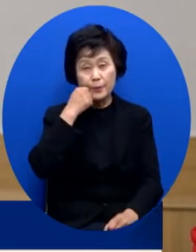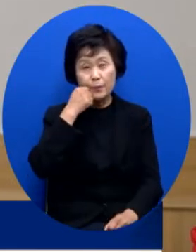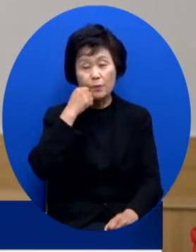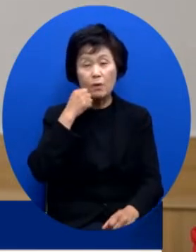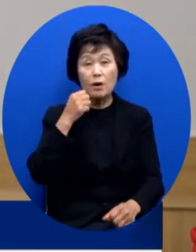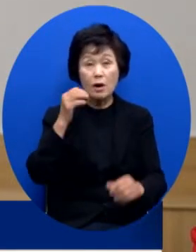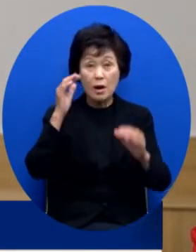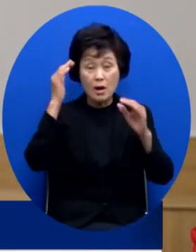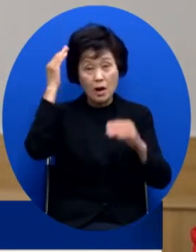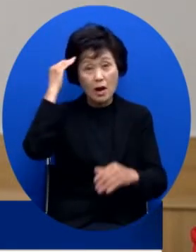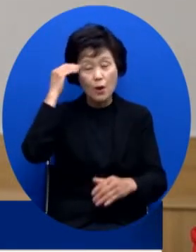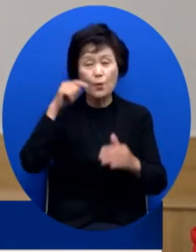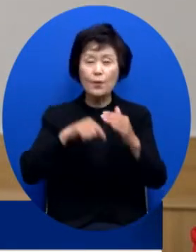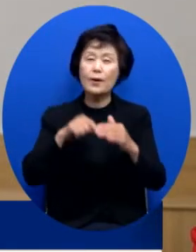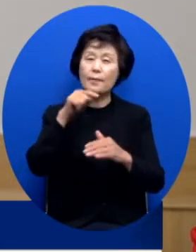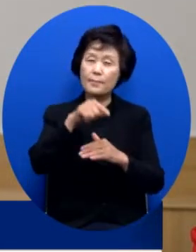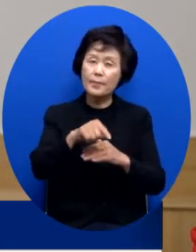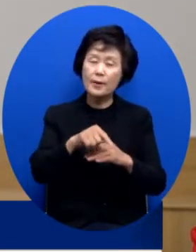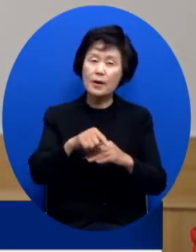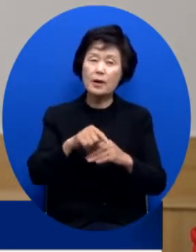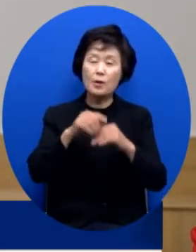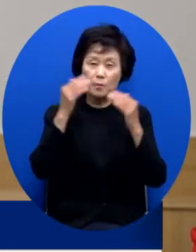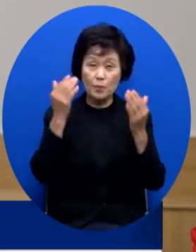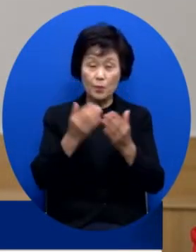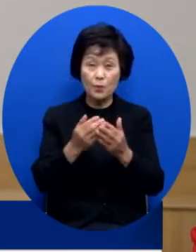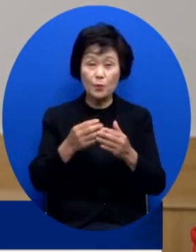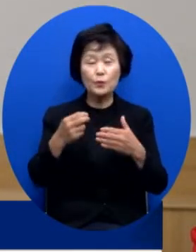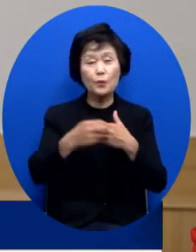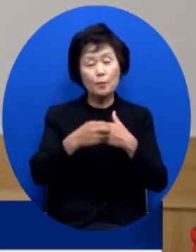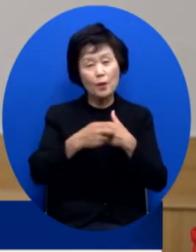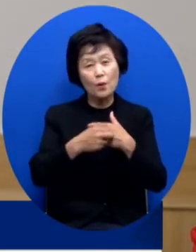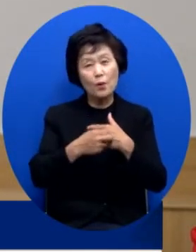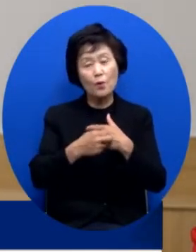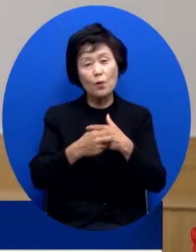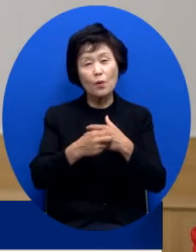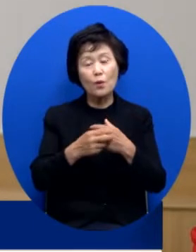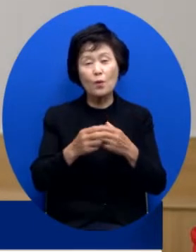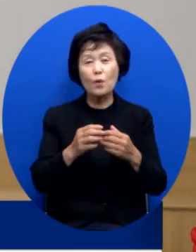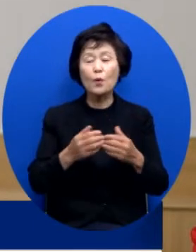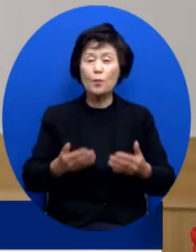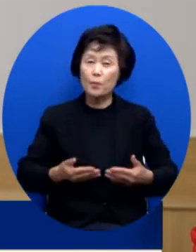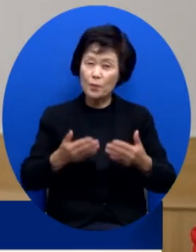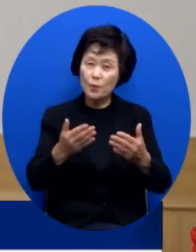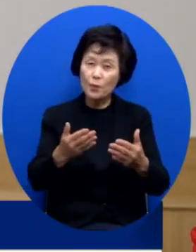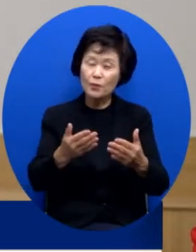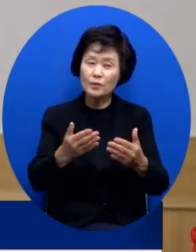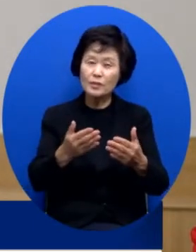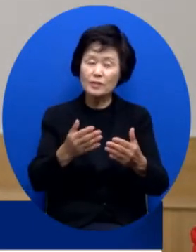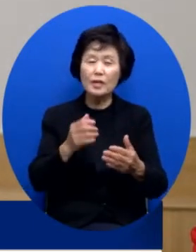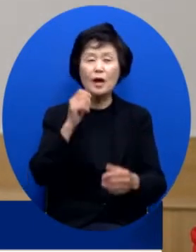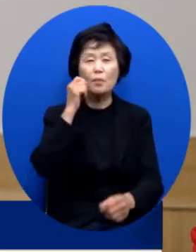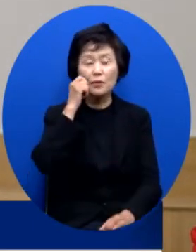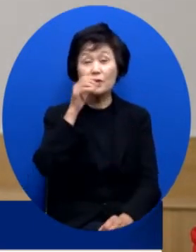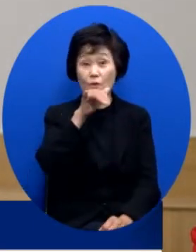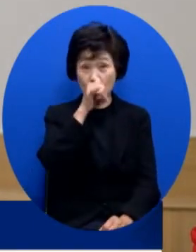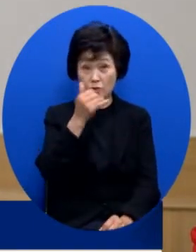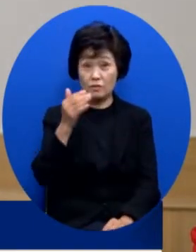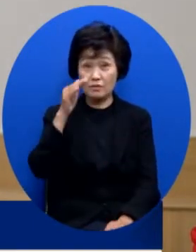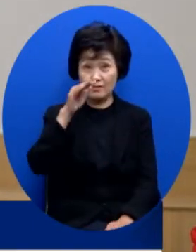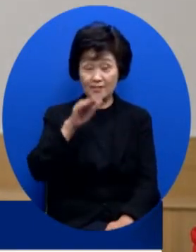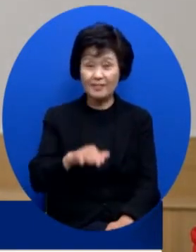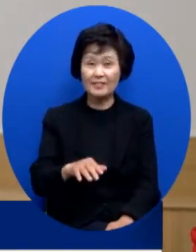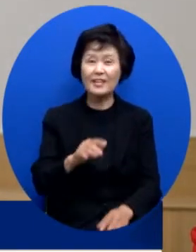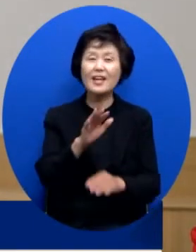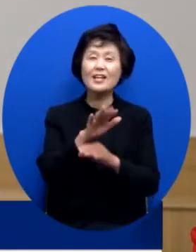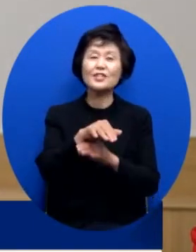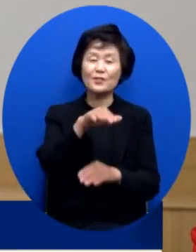아니라 해외 우리 공사도 이제 거의 못 했었는데 또 이렇게 진교 에 에